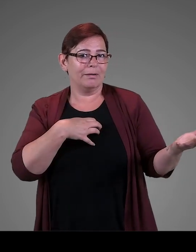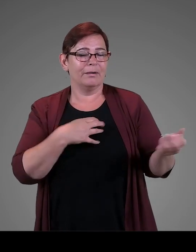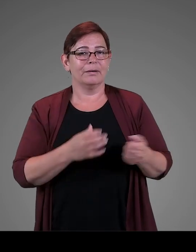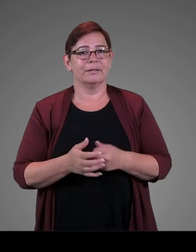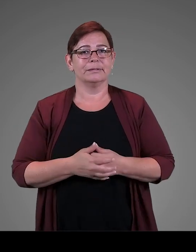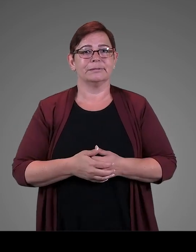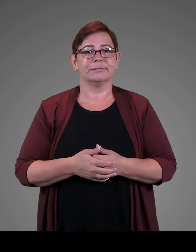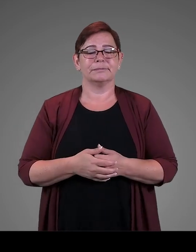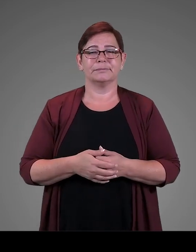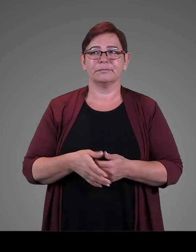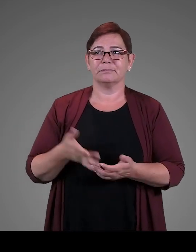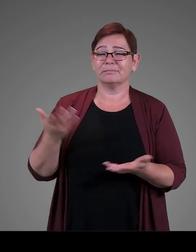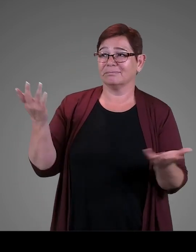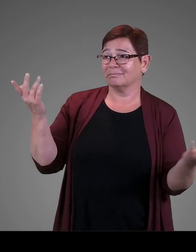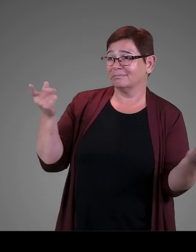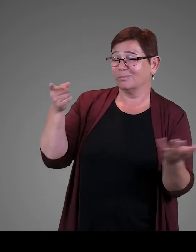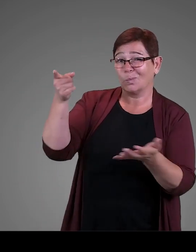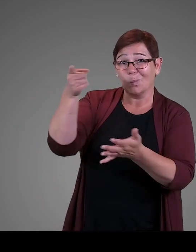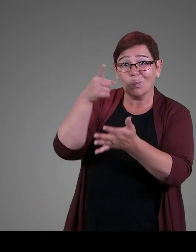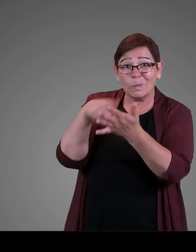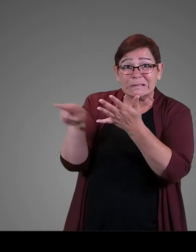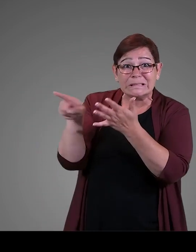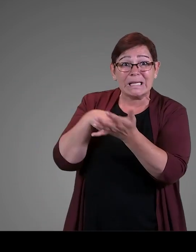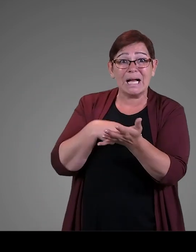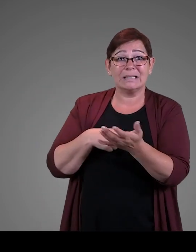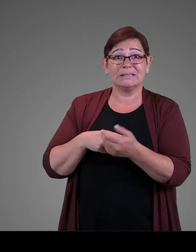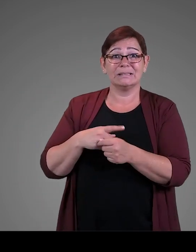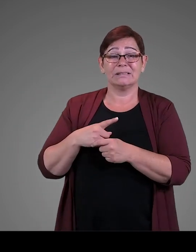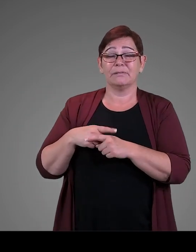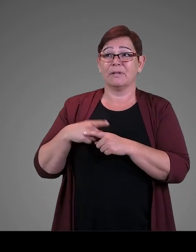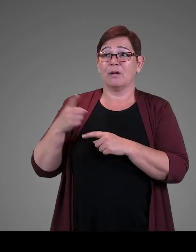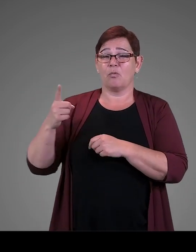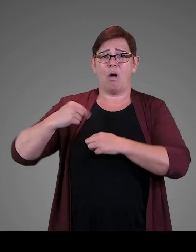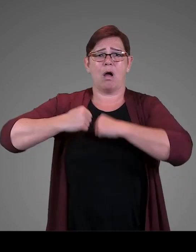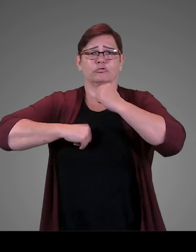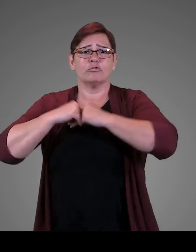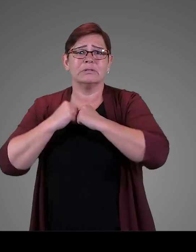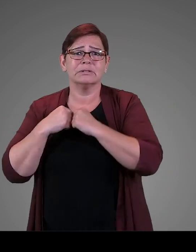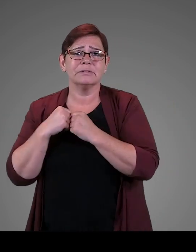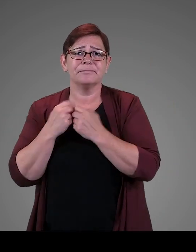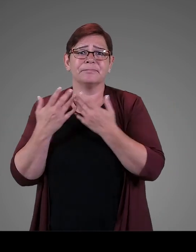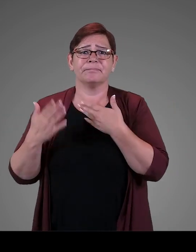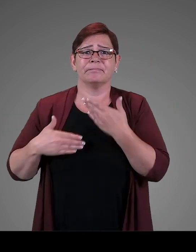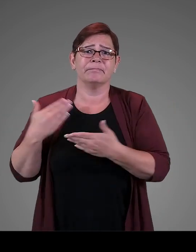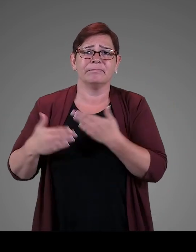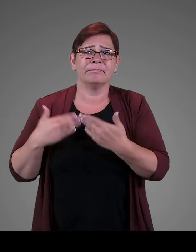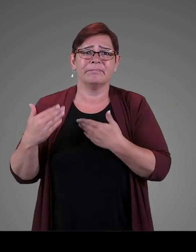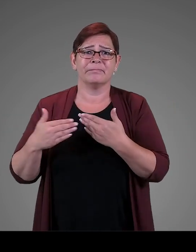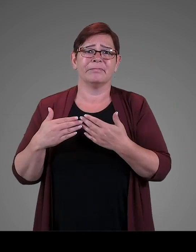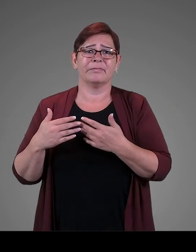pas, on critique, puis on est constructif. Parce qu'on fait de l'art, je pense que l'art est quand même constructif. Ça